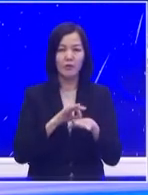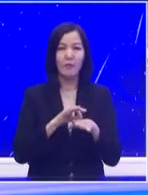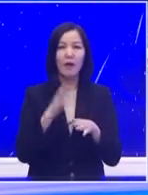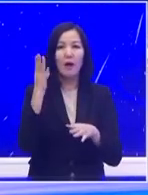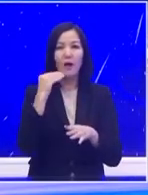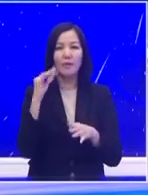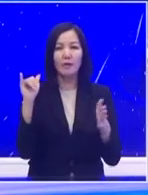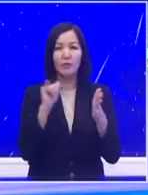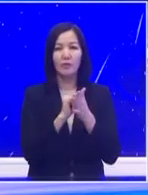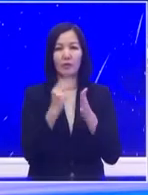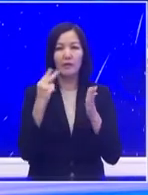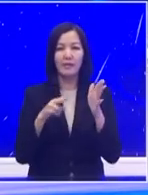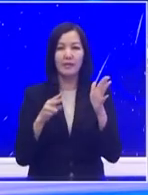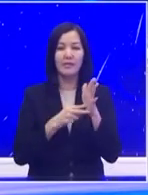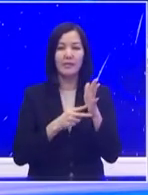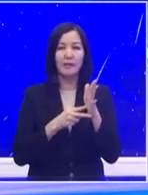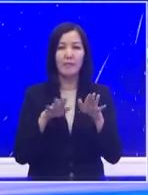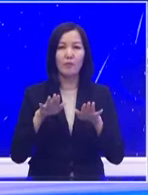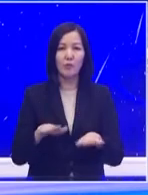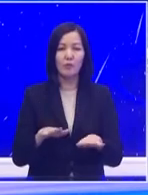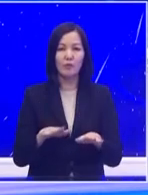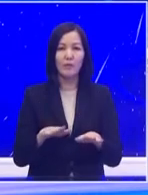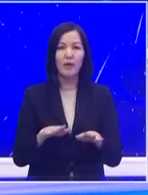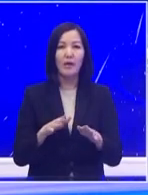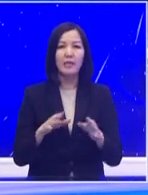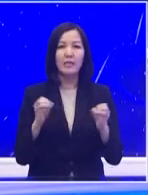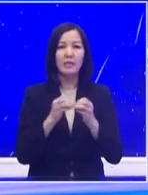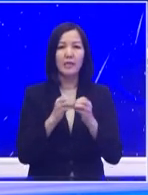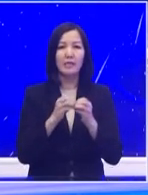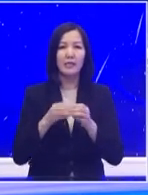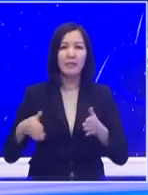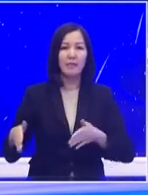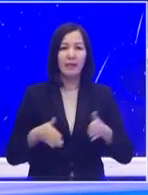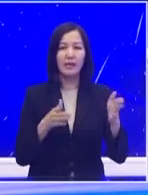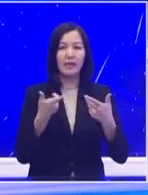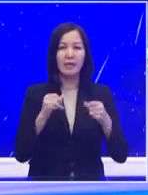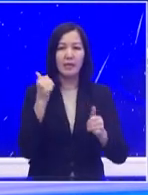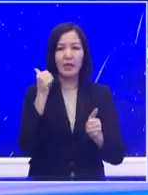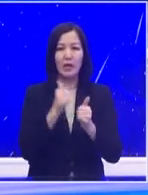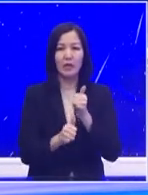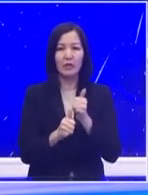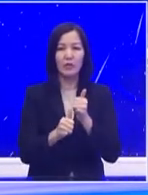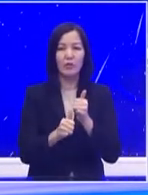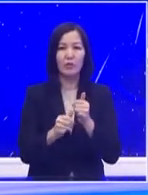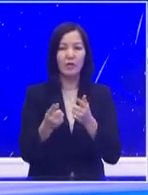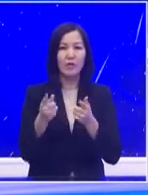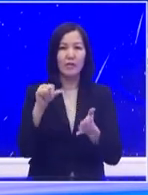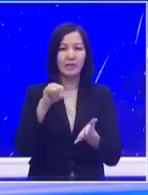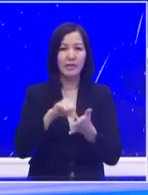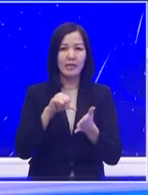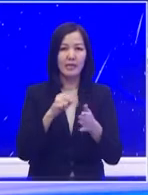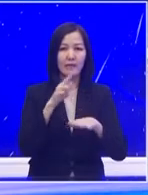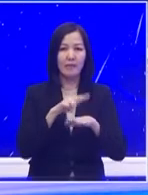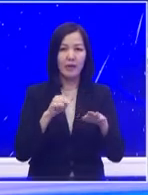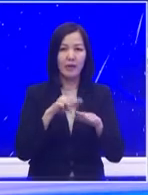столицы установлены 27 блокпостов. Они расположены на 10 магистралях, где ежедневно будут задействованы сотрудники полиции